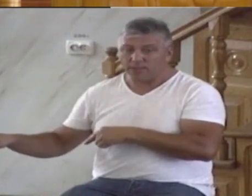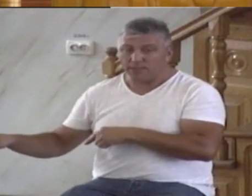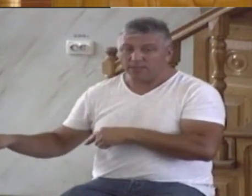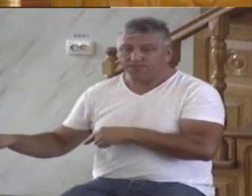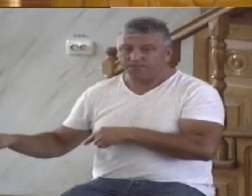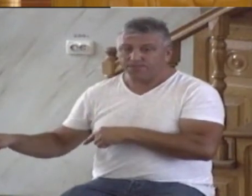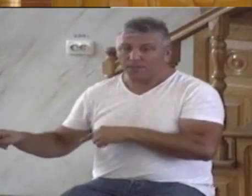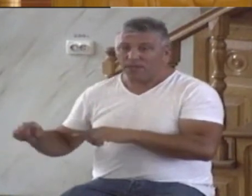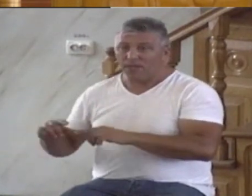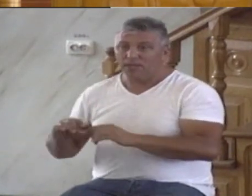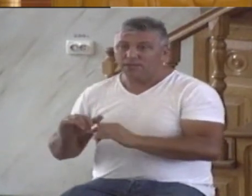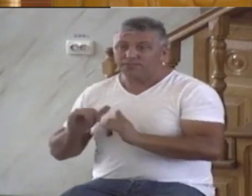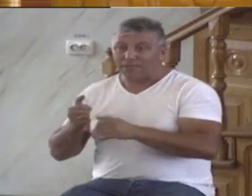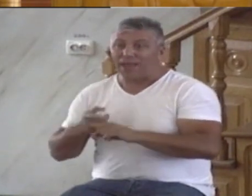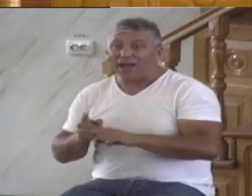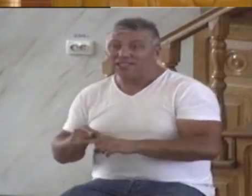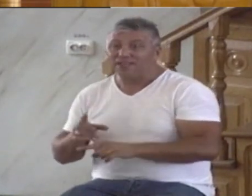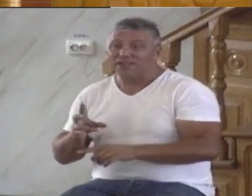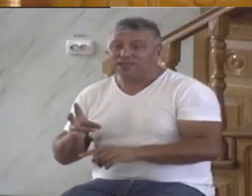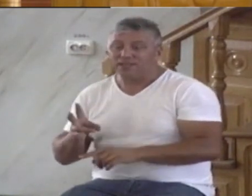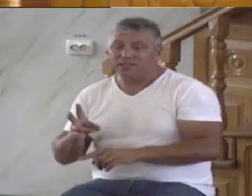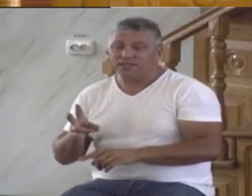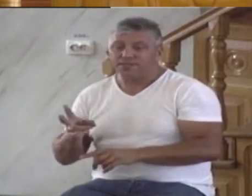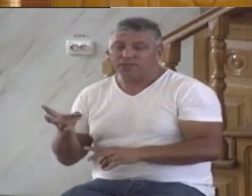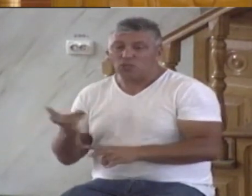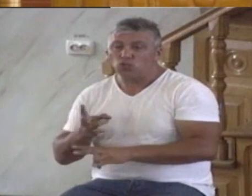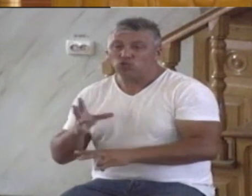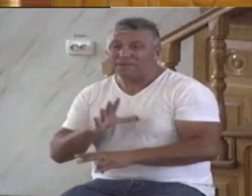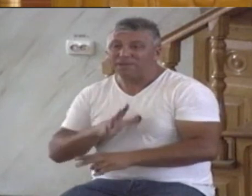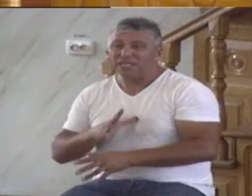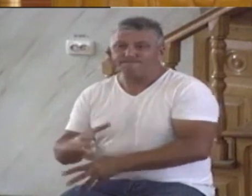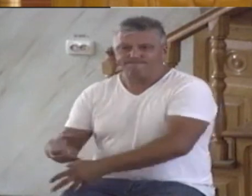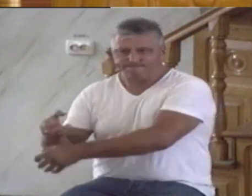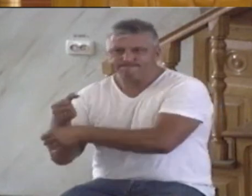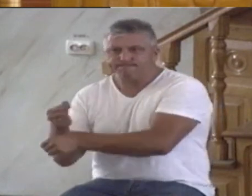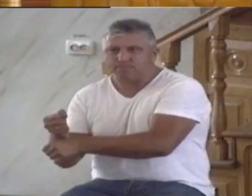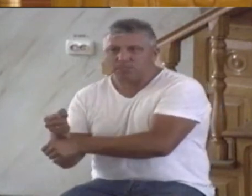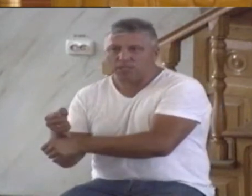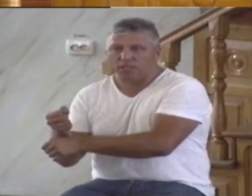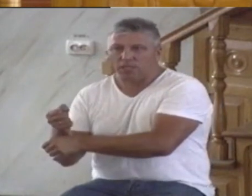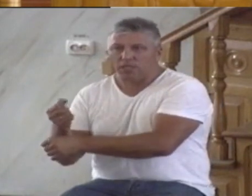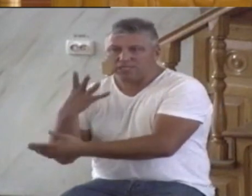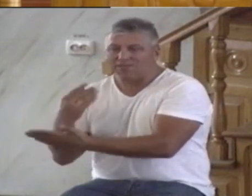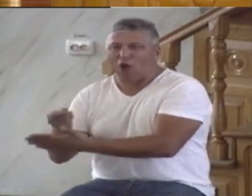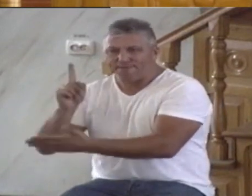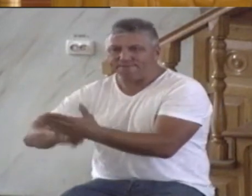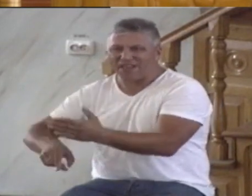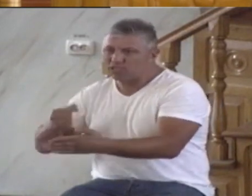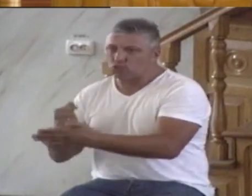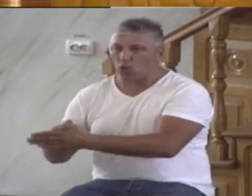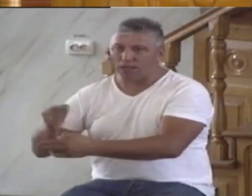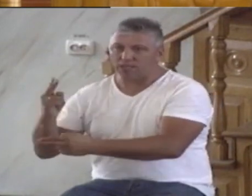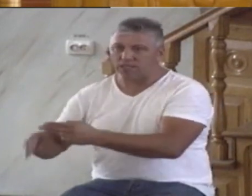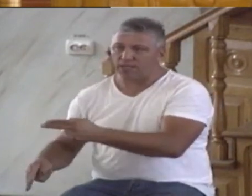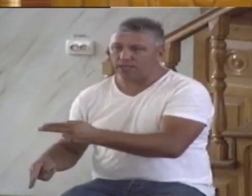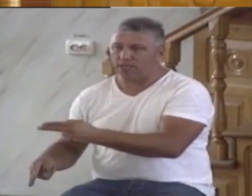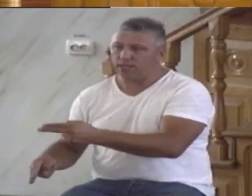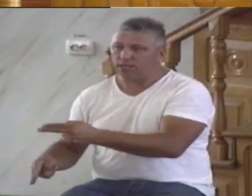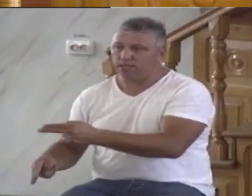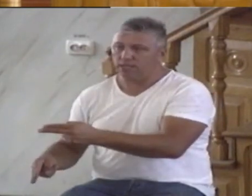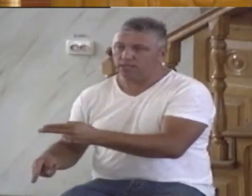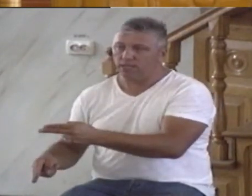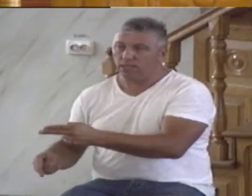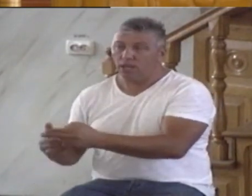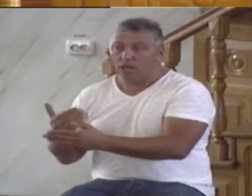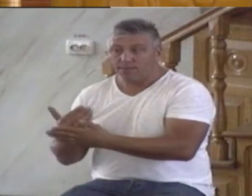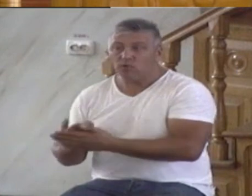для этого нужно было устоять в своем уповании, устоять до конца. Вот